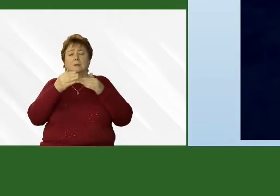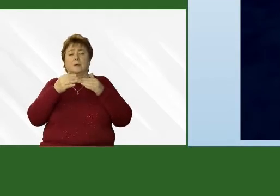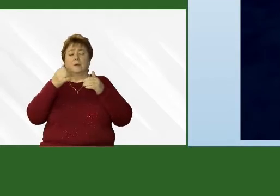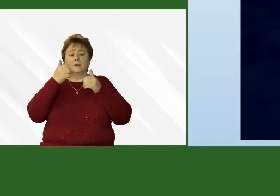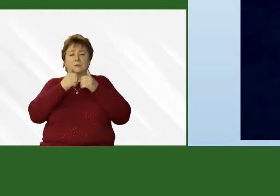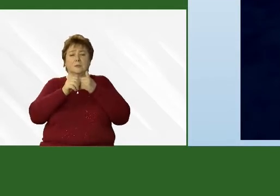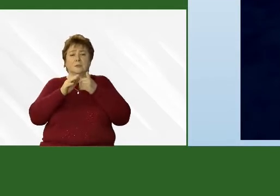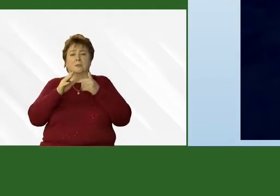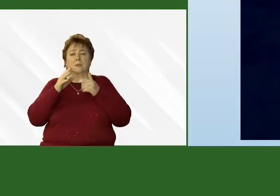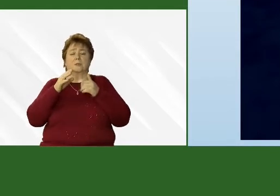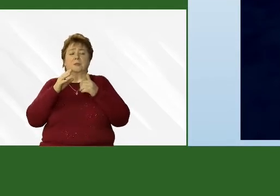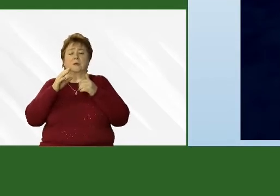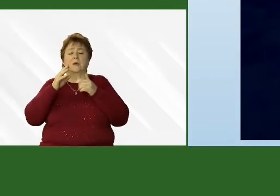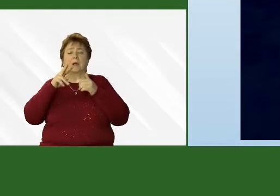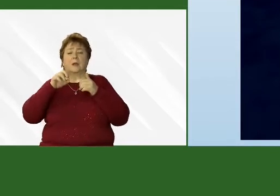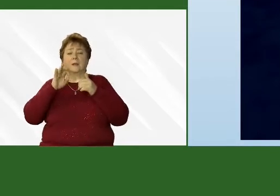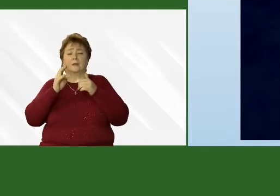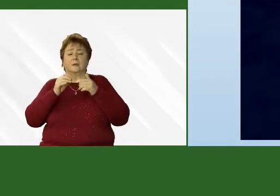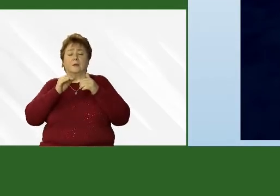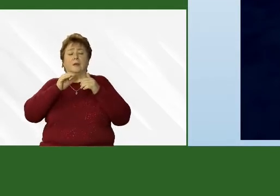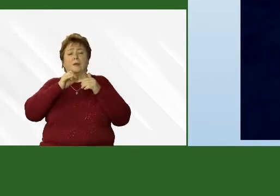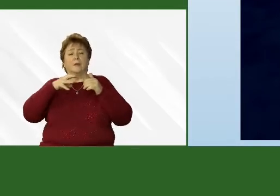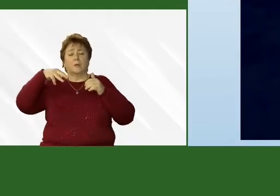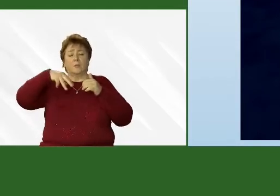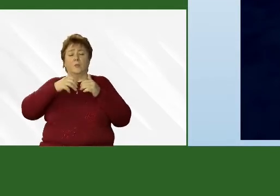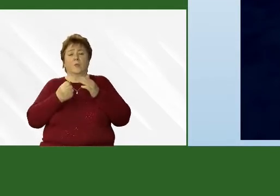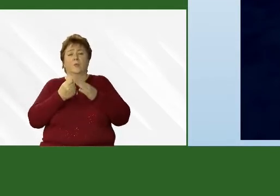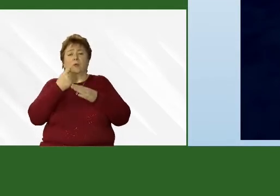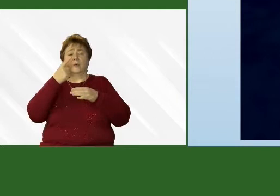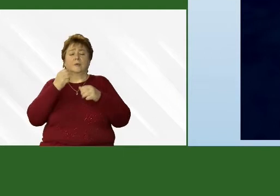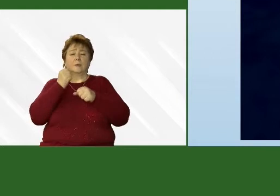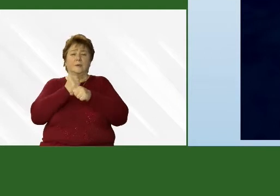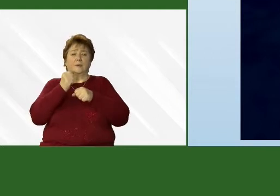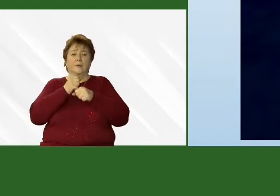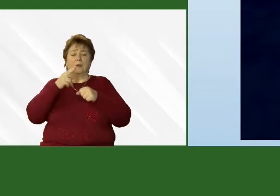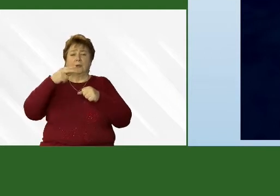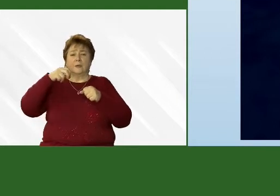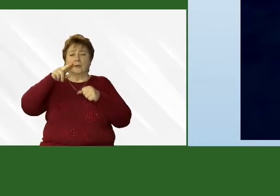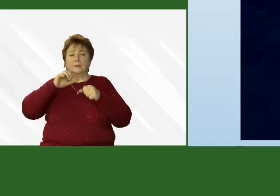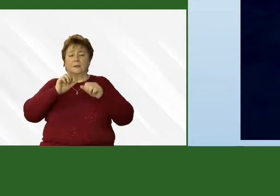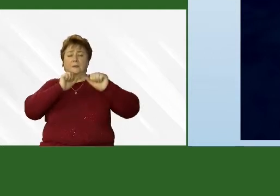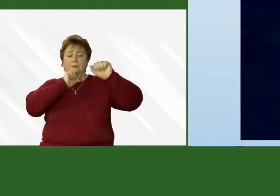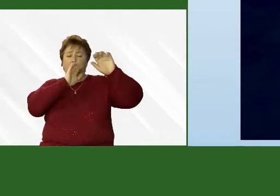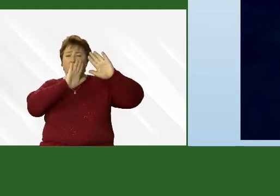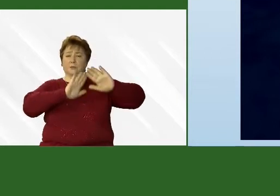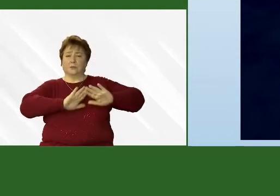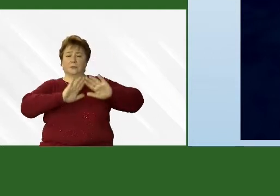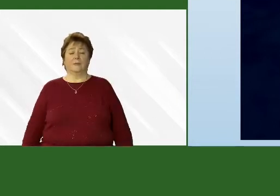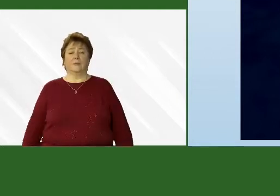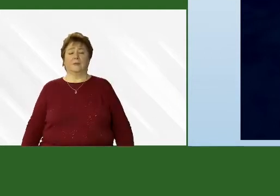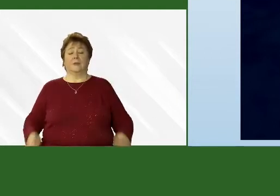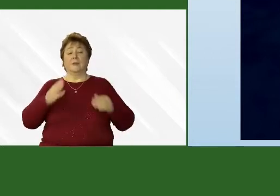центра материка к окраинам и в море, образуя плавучие ледяные щиты Шельфовые